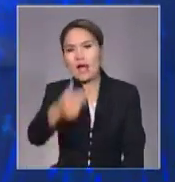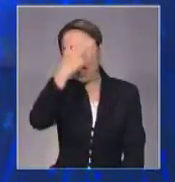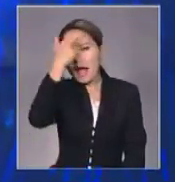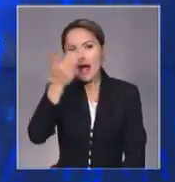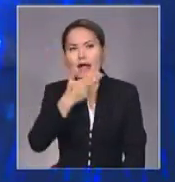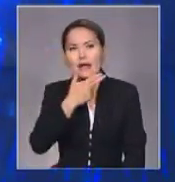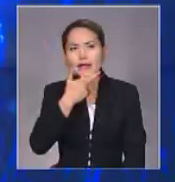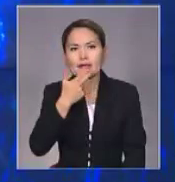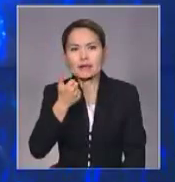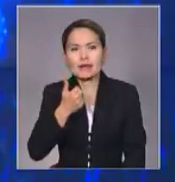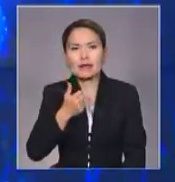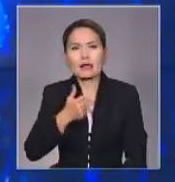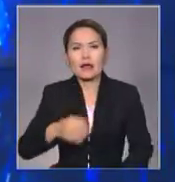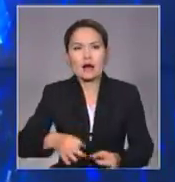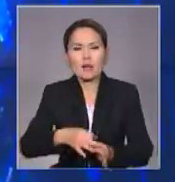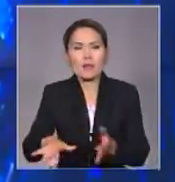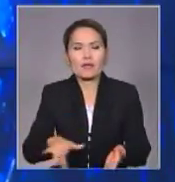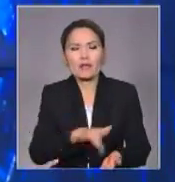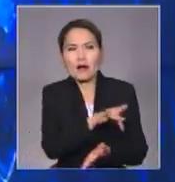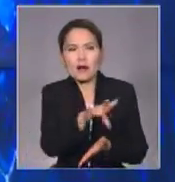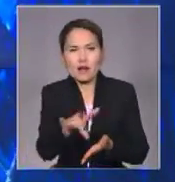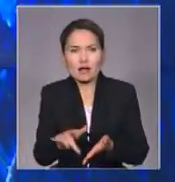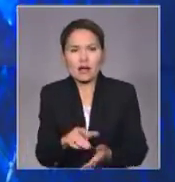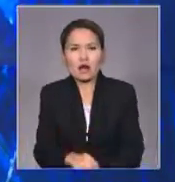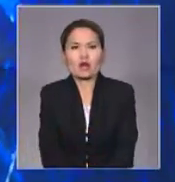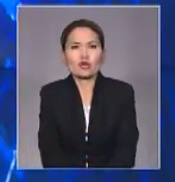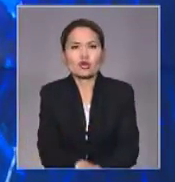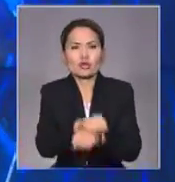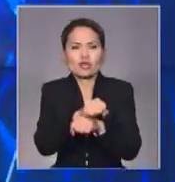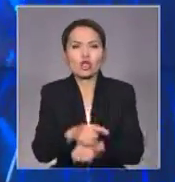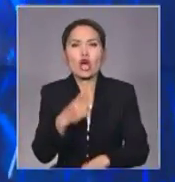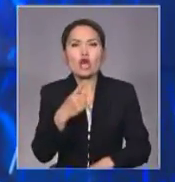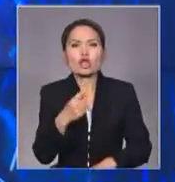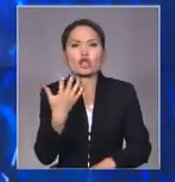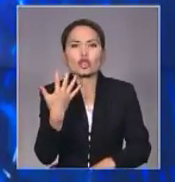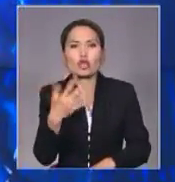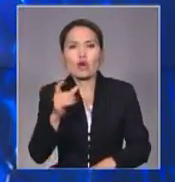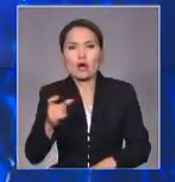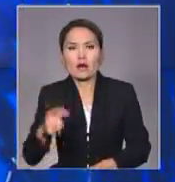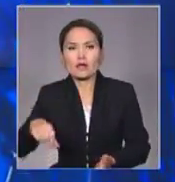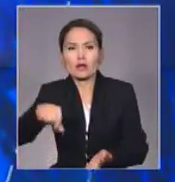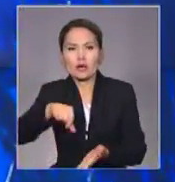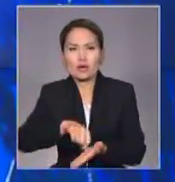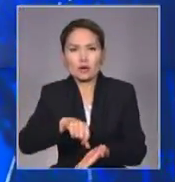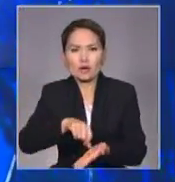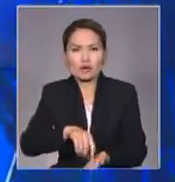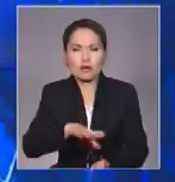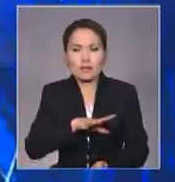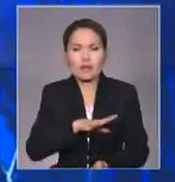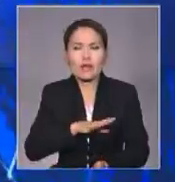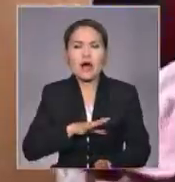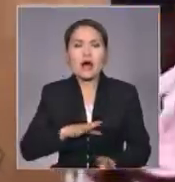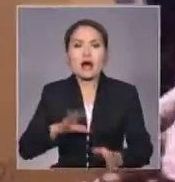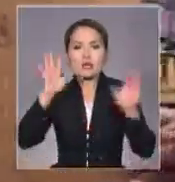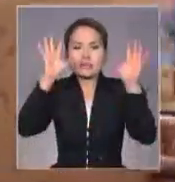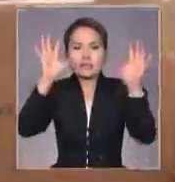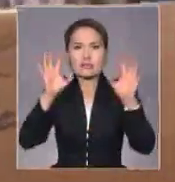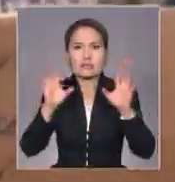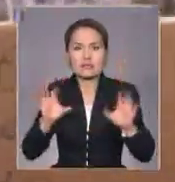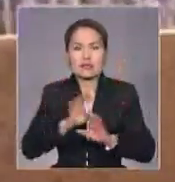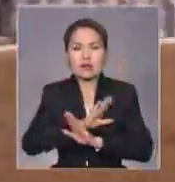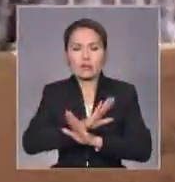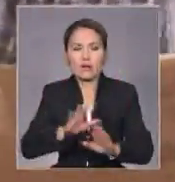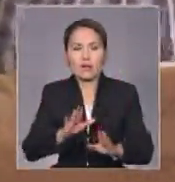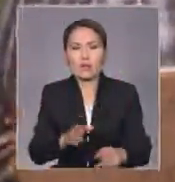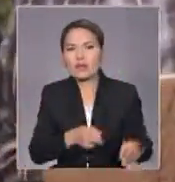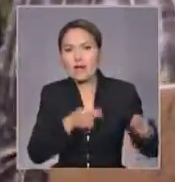Италияның Вентимилия қаласында Франция аумағына өте алмай әуре сарсанға түскен 150-ге жуық мигрант наразылық шарасын өткізді. Заңсыз келімсектер